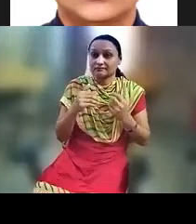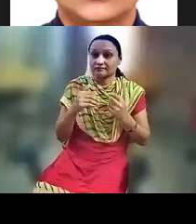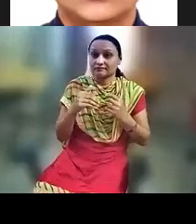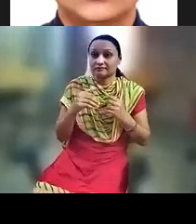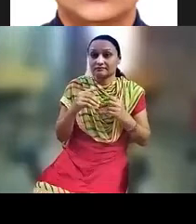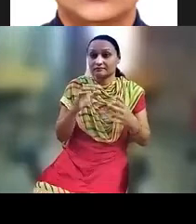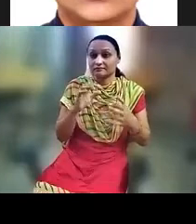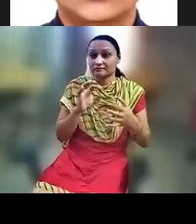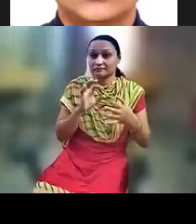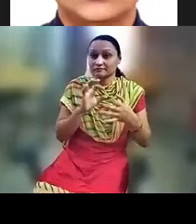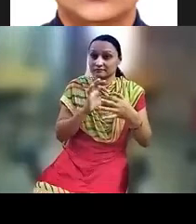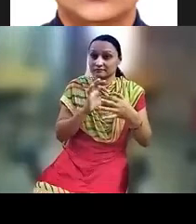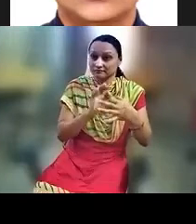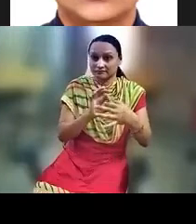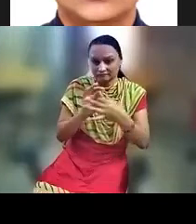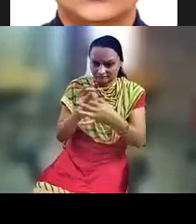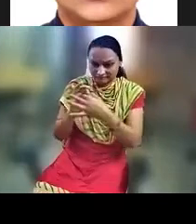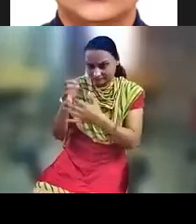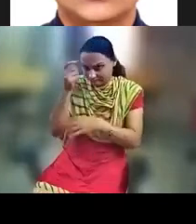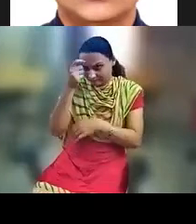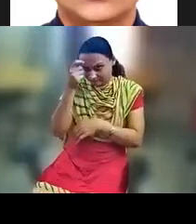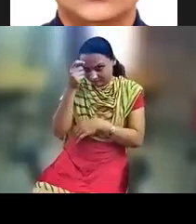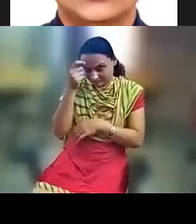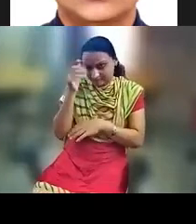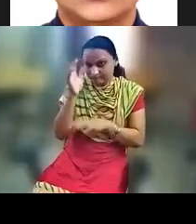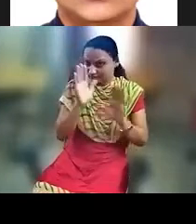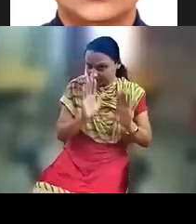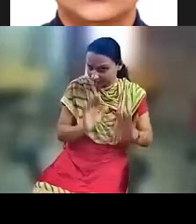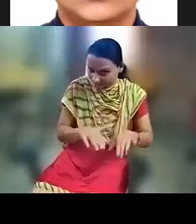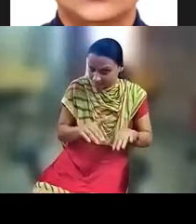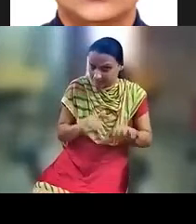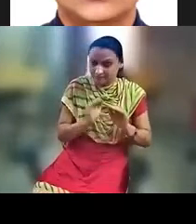साथ में जुड़ी हुई कोई और भी समस्या बच्चों में हो सकती है.